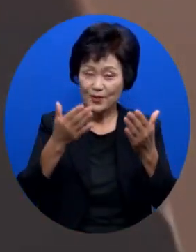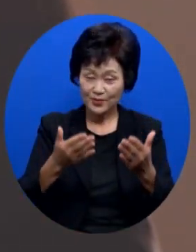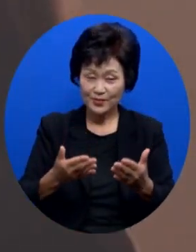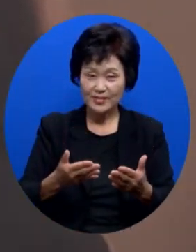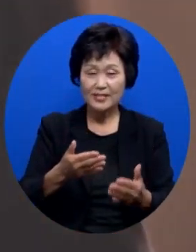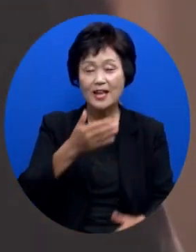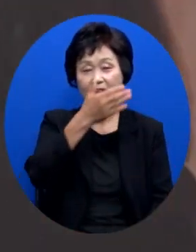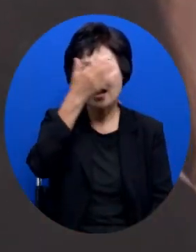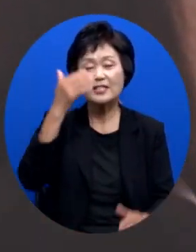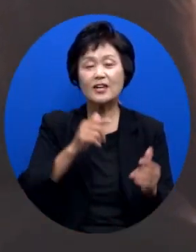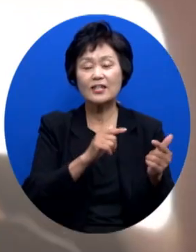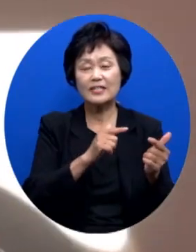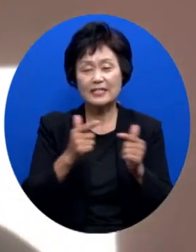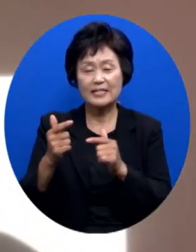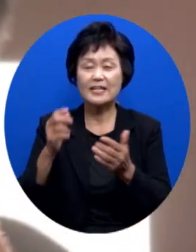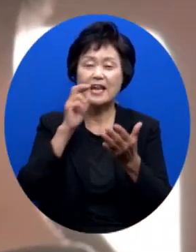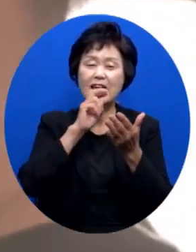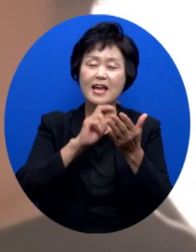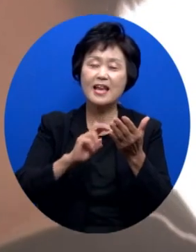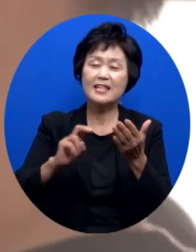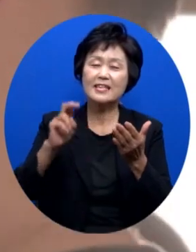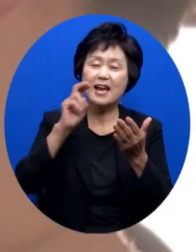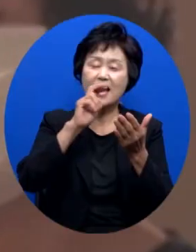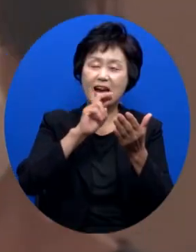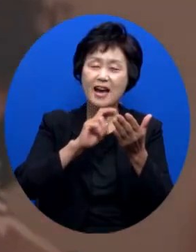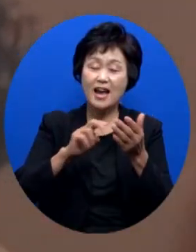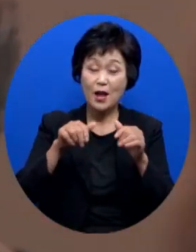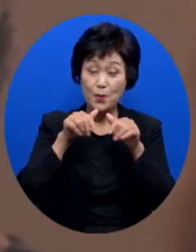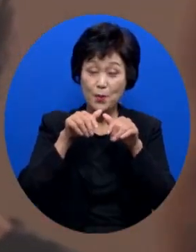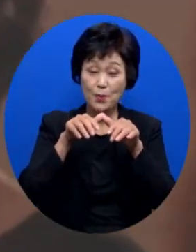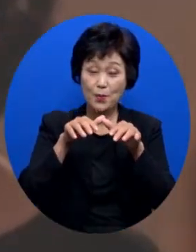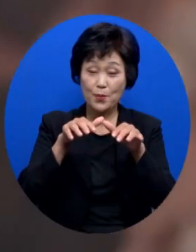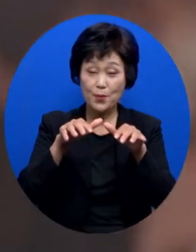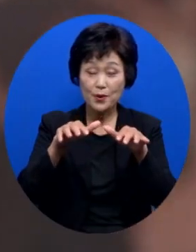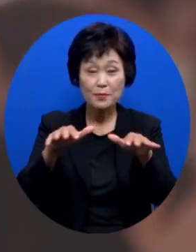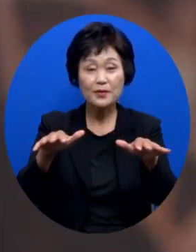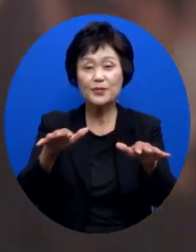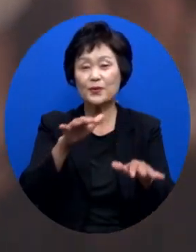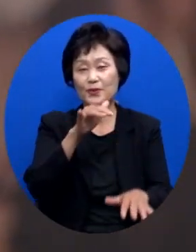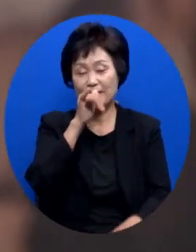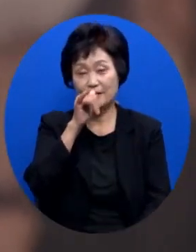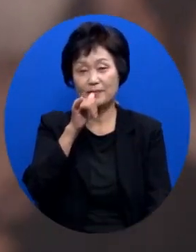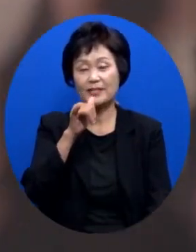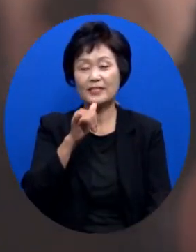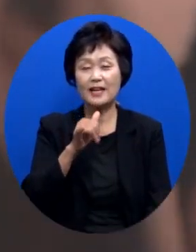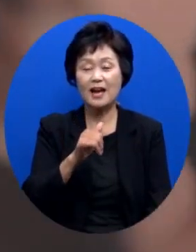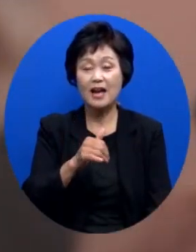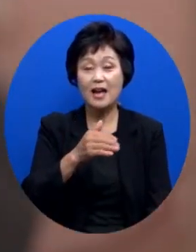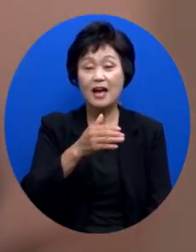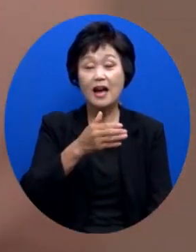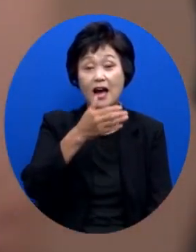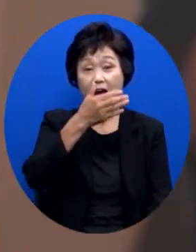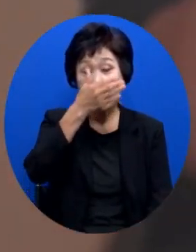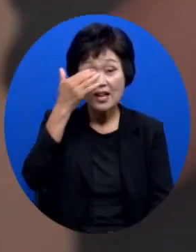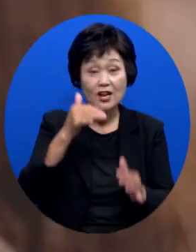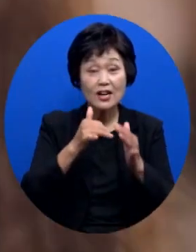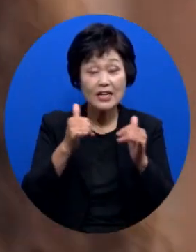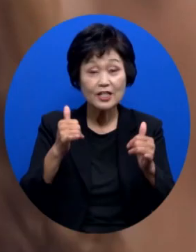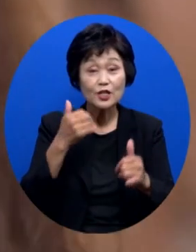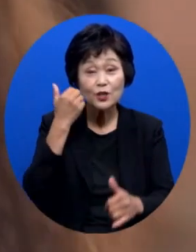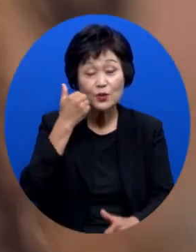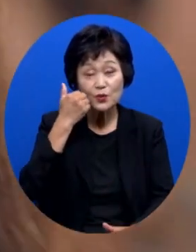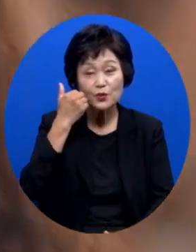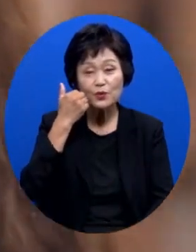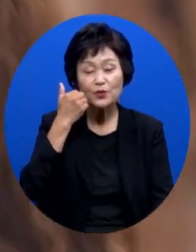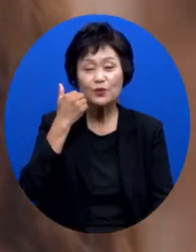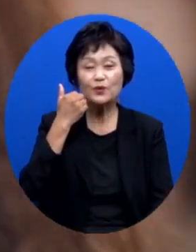들의 찬양이 울려 퍼집니다. 진솔하고 호소력 짙은 목소리의 주인공은 바로